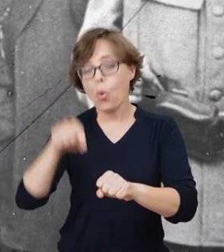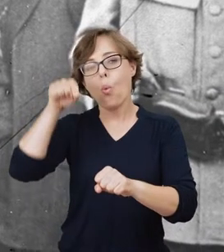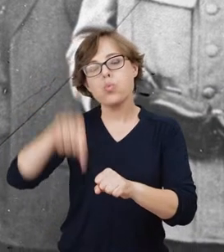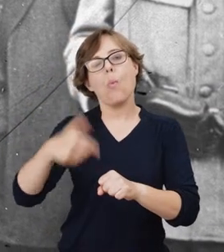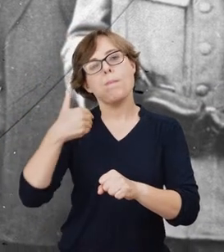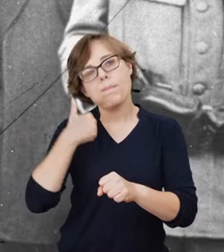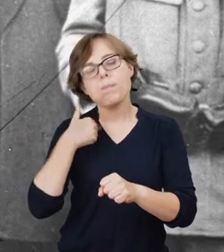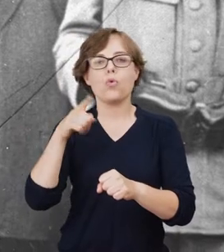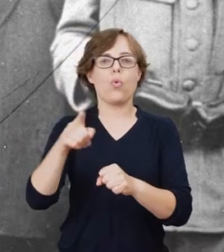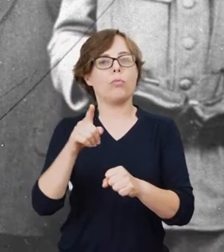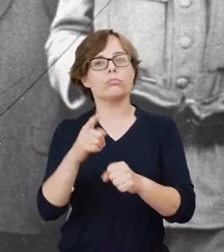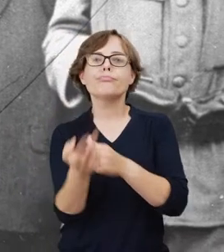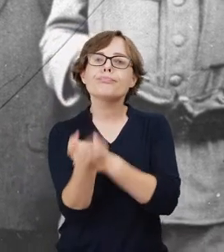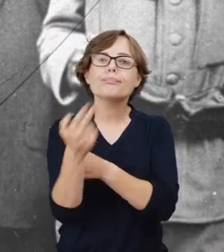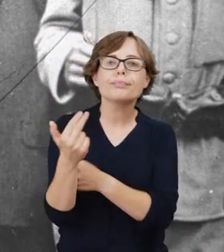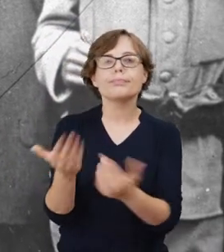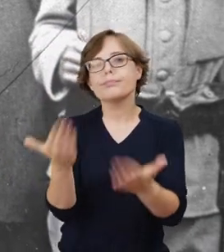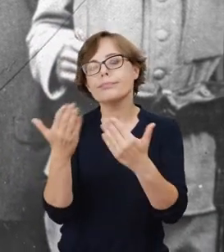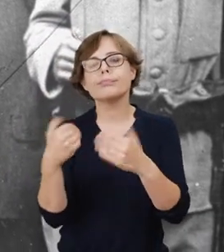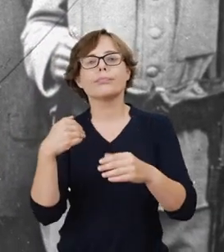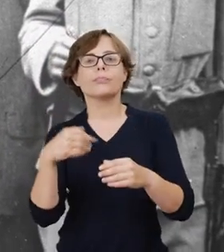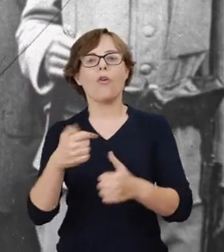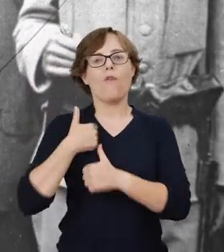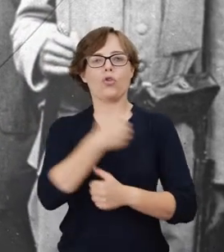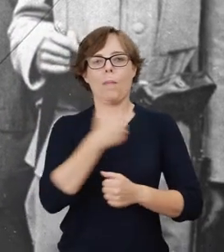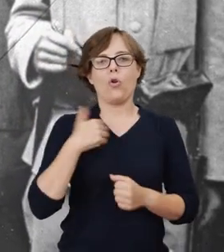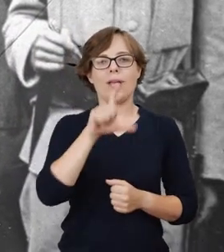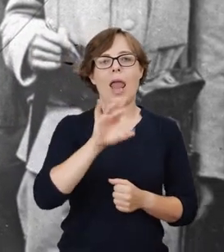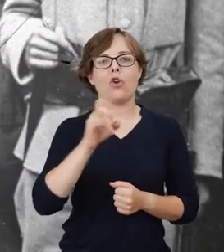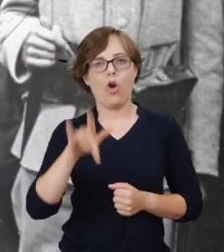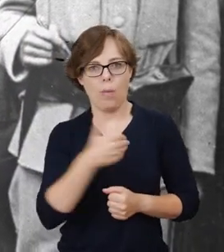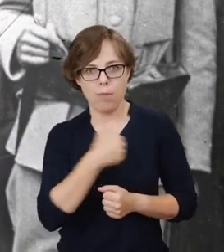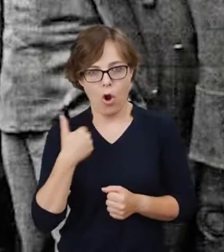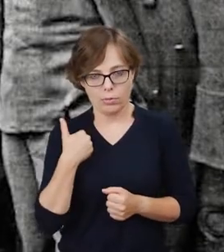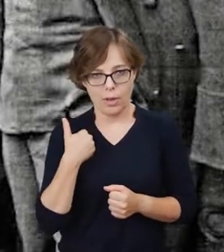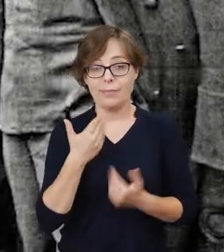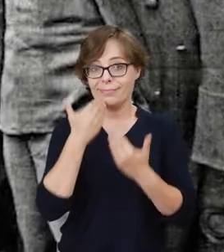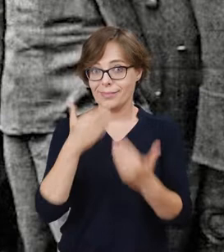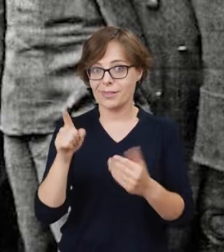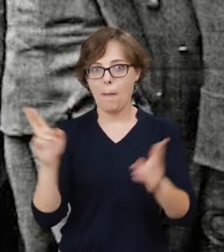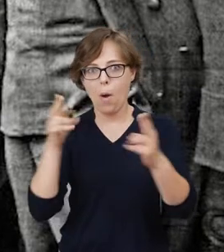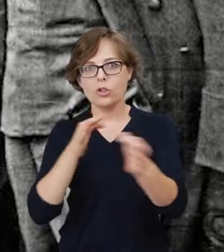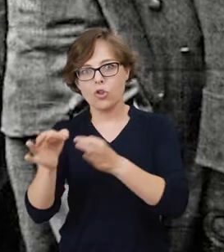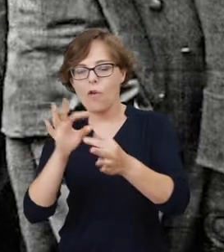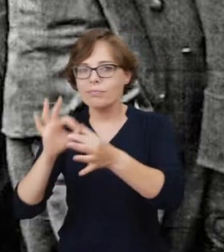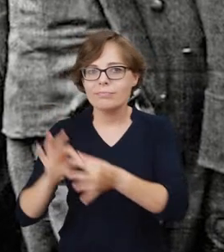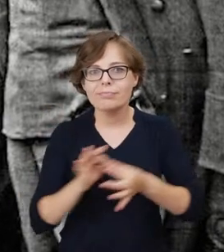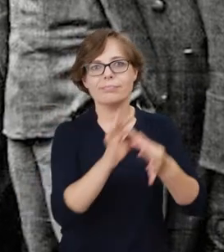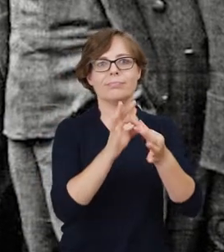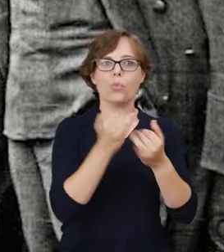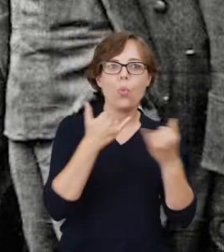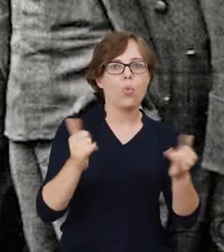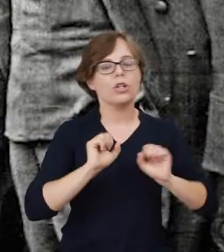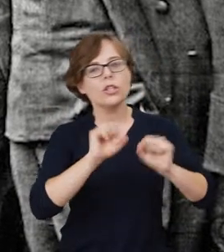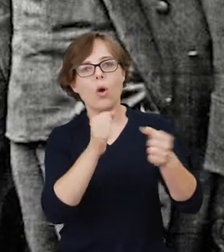urządzono m.in. kwaterę werbunkową dla Legionów Polskich, co związało historię Pałacu Krzysztofory z tymi działaniami